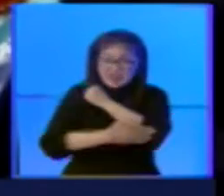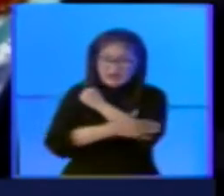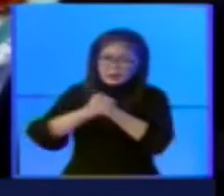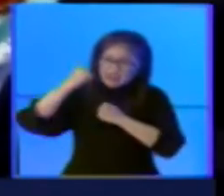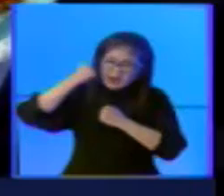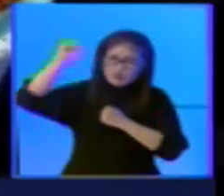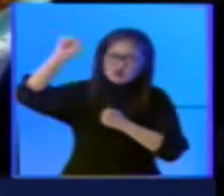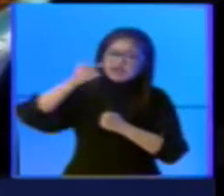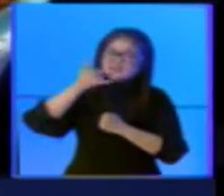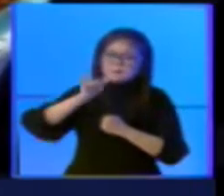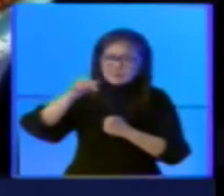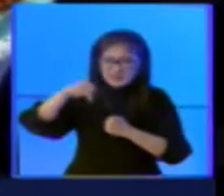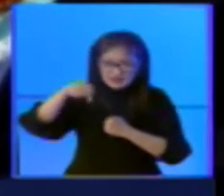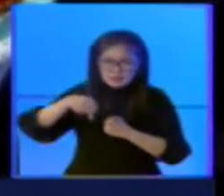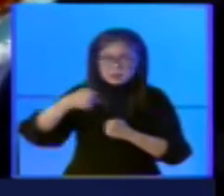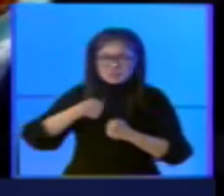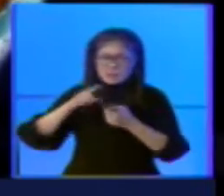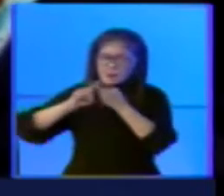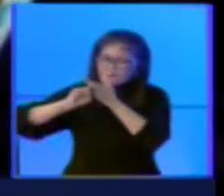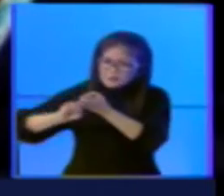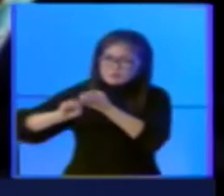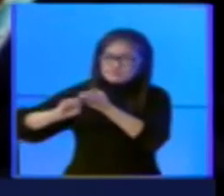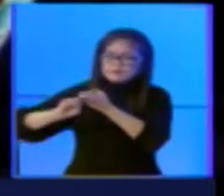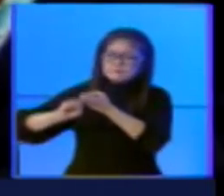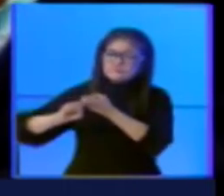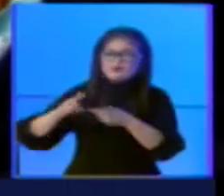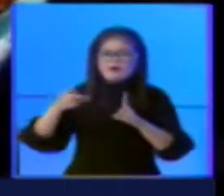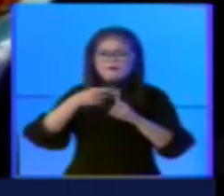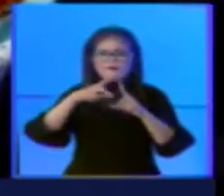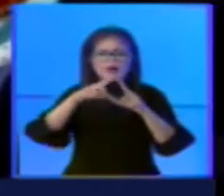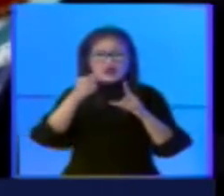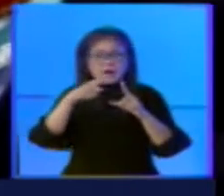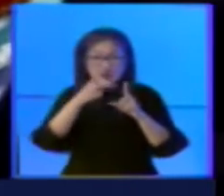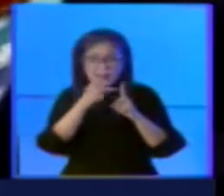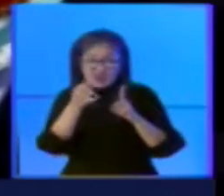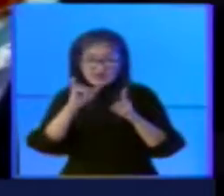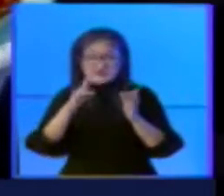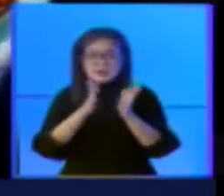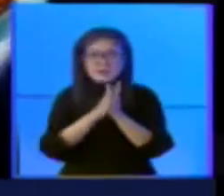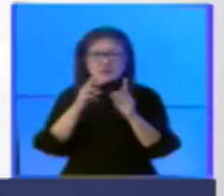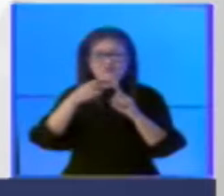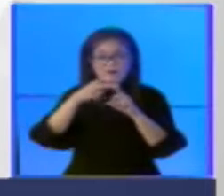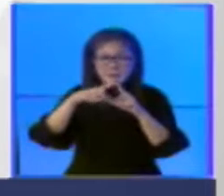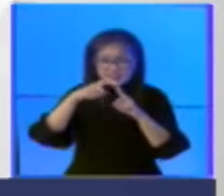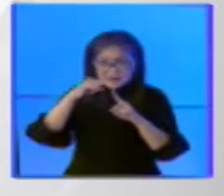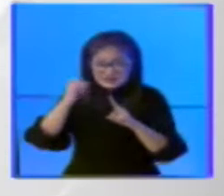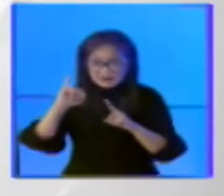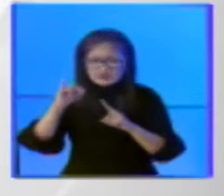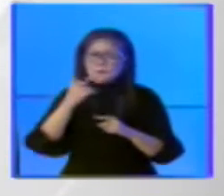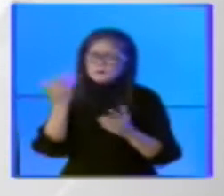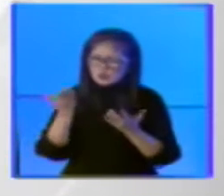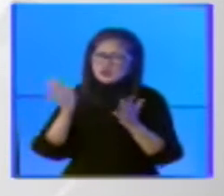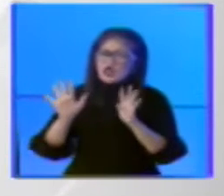jadi saya berkawan baik dengan Pak Fahri Hamzah berteman baik dengan Pak Fadli Zon